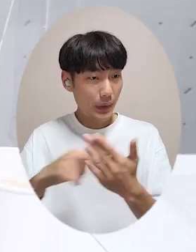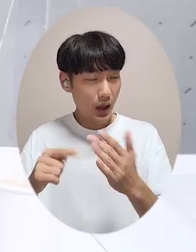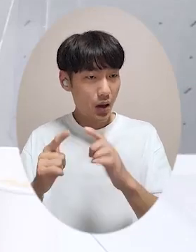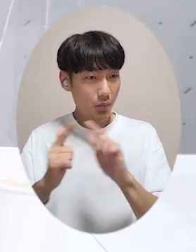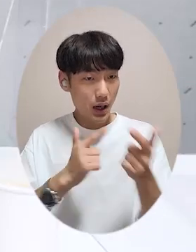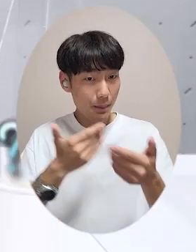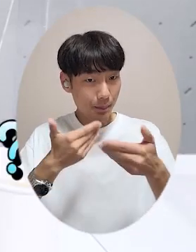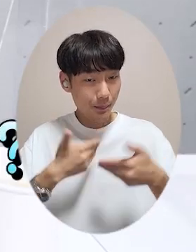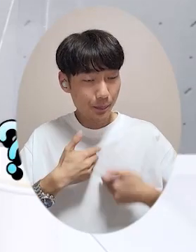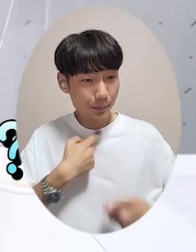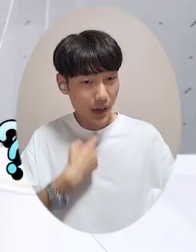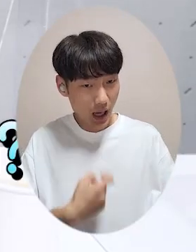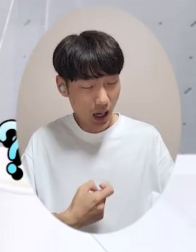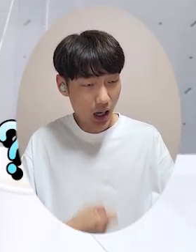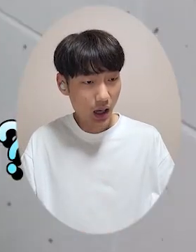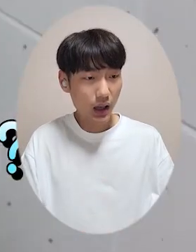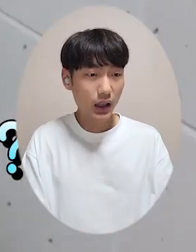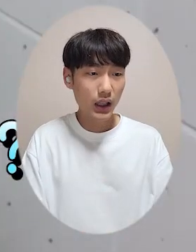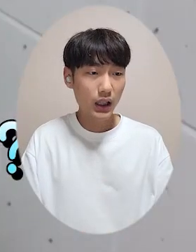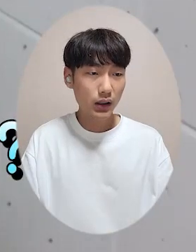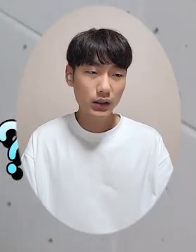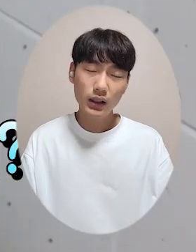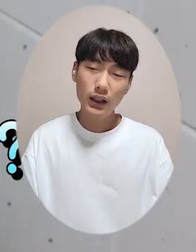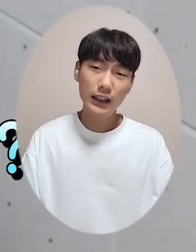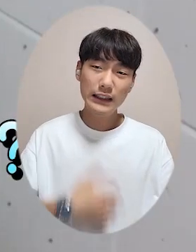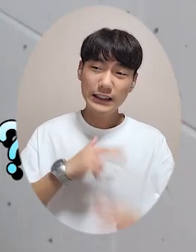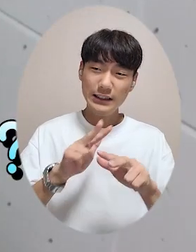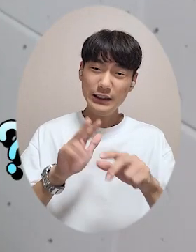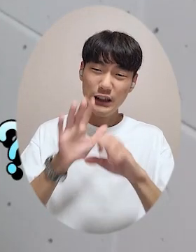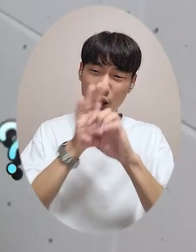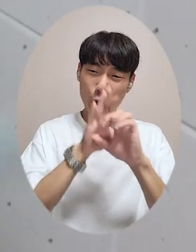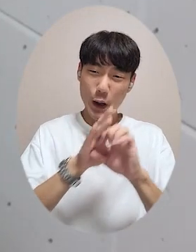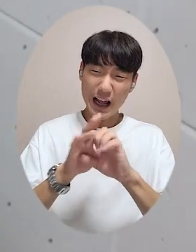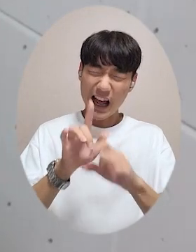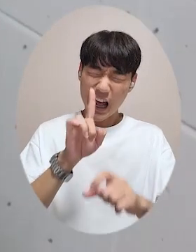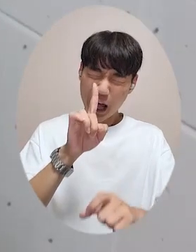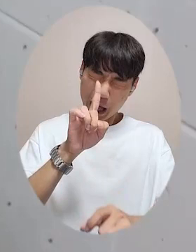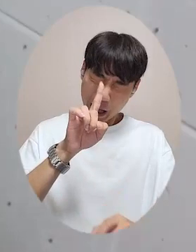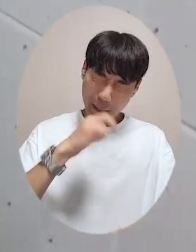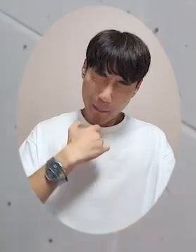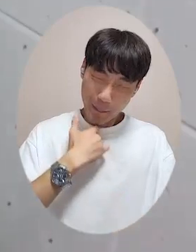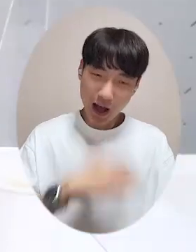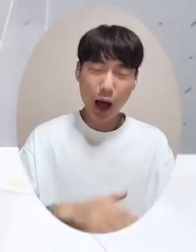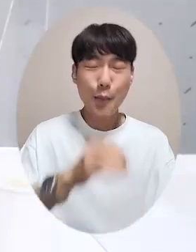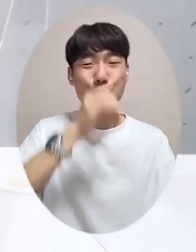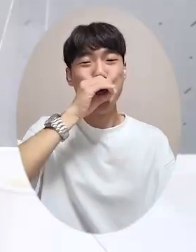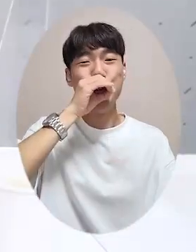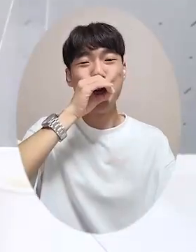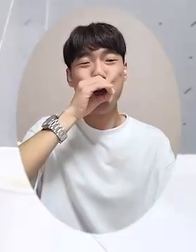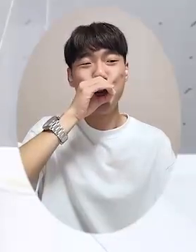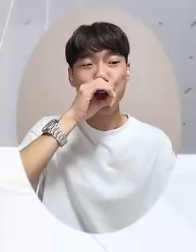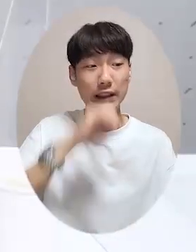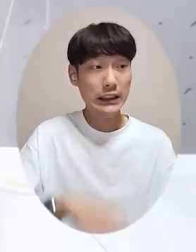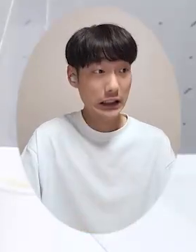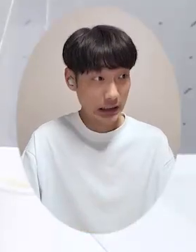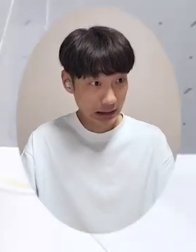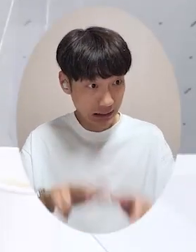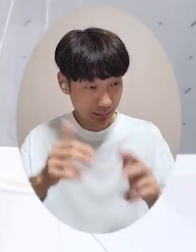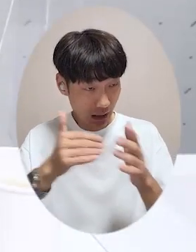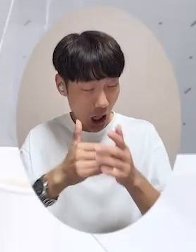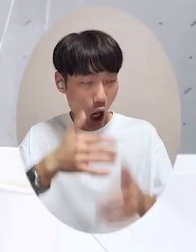이런 건 안 받으셨었나요? 저는 일단 코로나를 한 번도 걸린 적이 없습니다. 다행히. 네네. 아직까지 안.